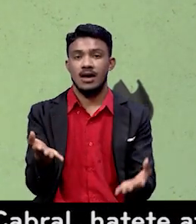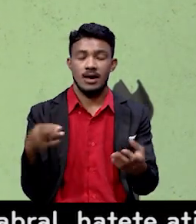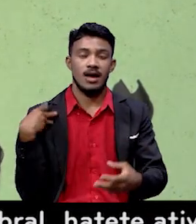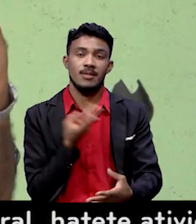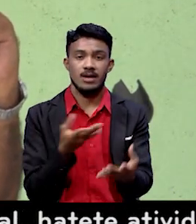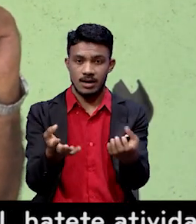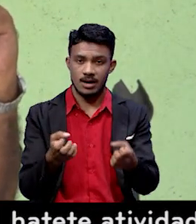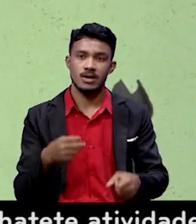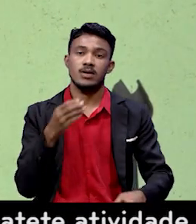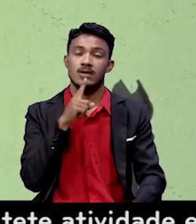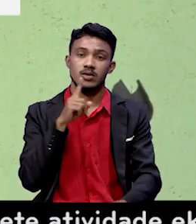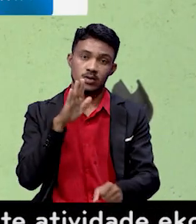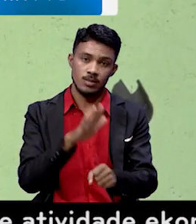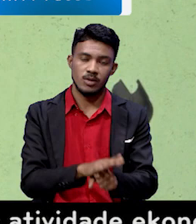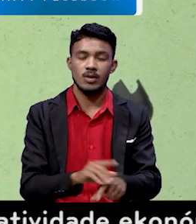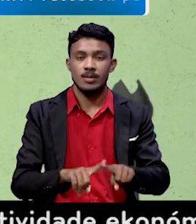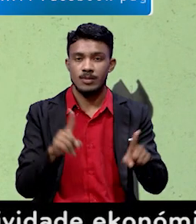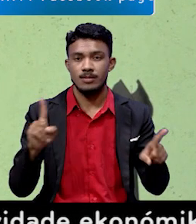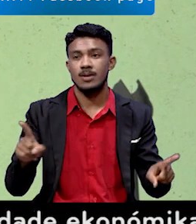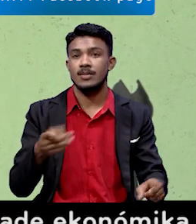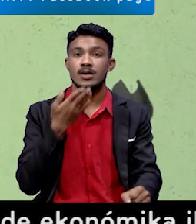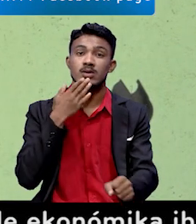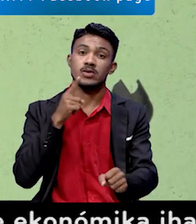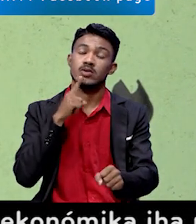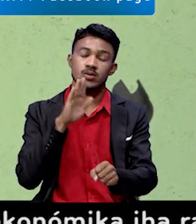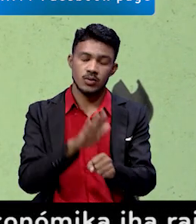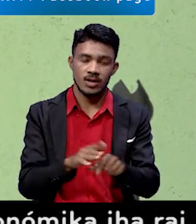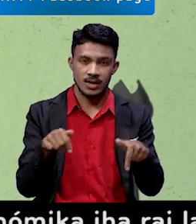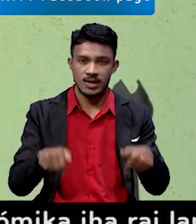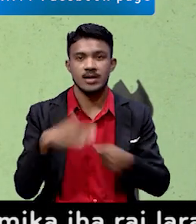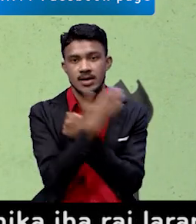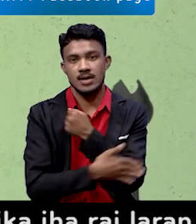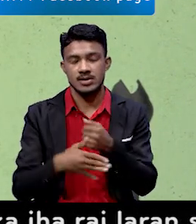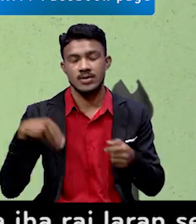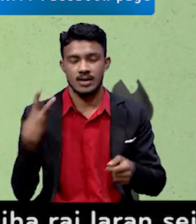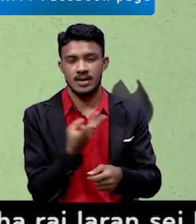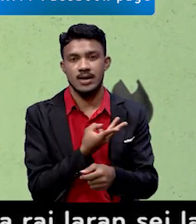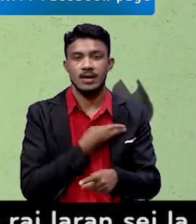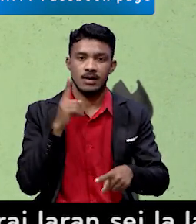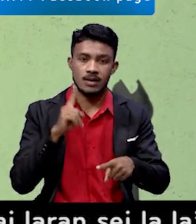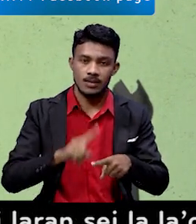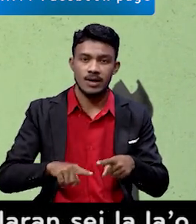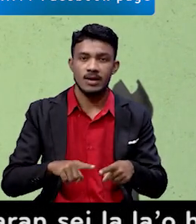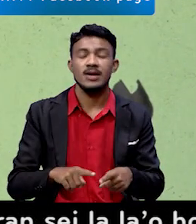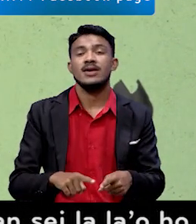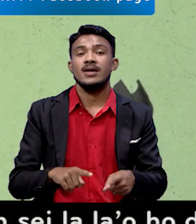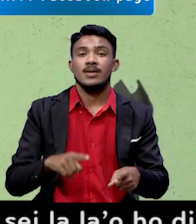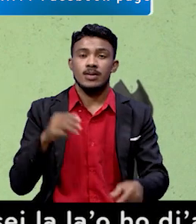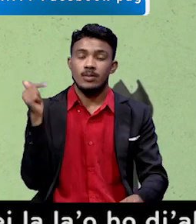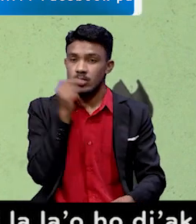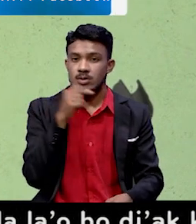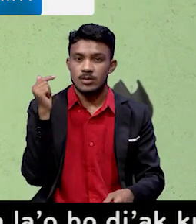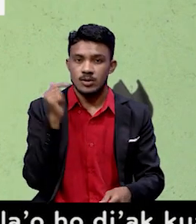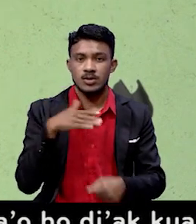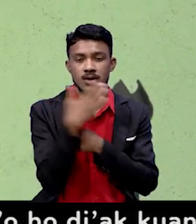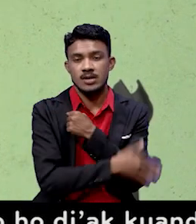juramento aminya rai lara. Kita ihat tahu mah. Nih tentasu yang sila makanya. Buat apa yang dia tenta itu mana? Nabi imi mo san sanin pesi ate imba